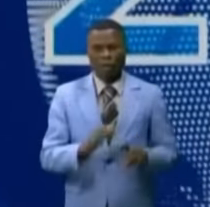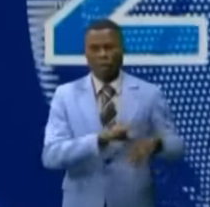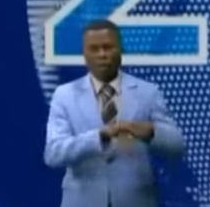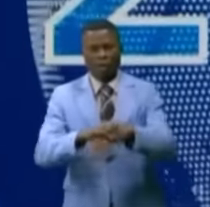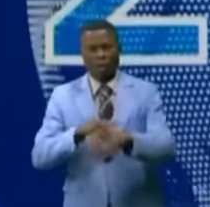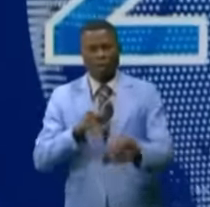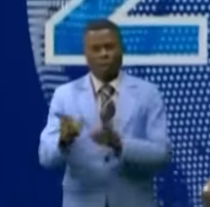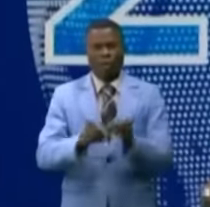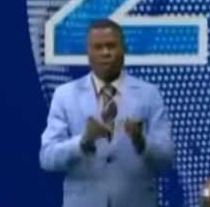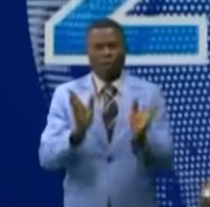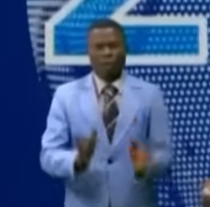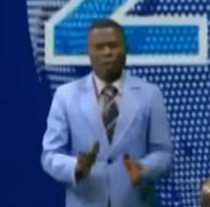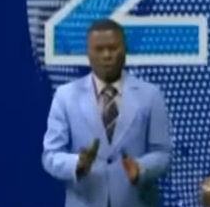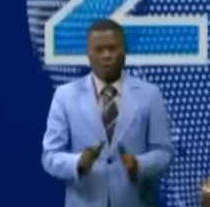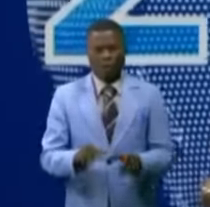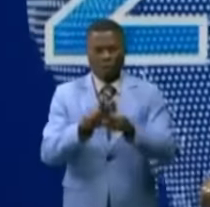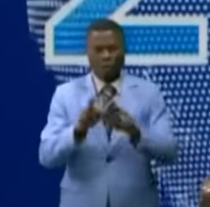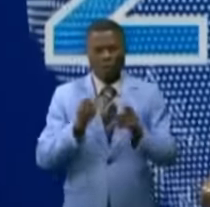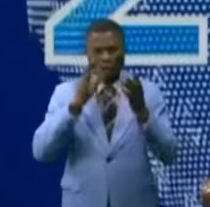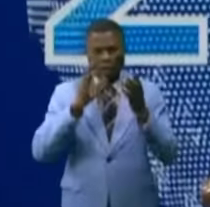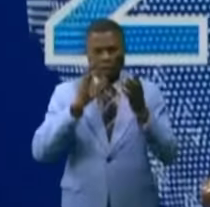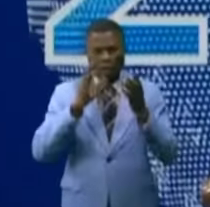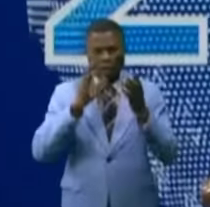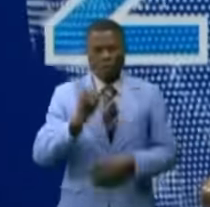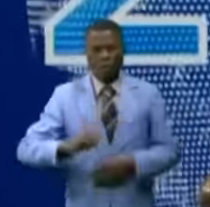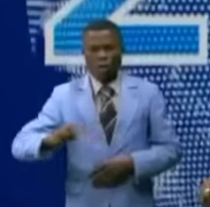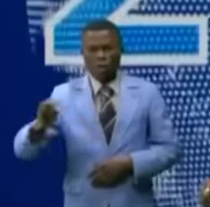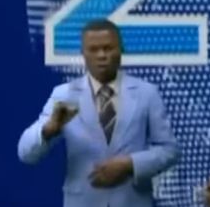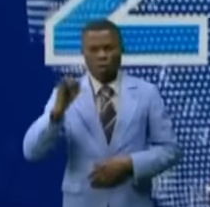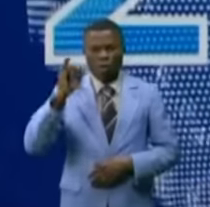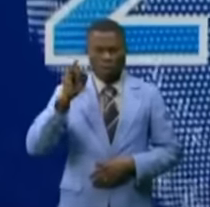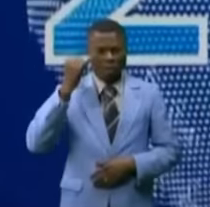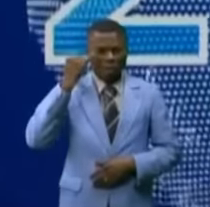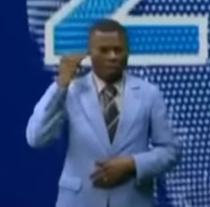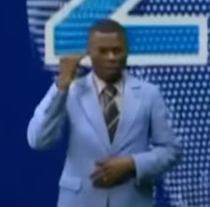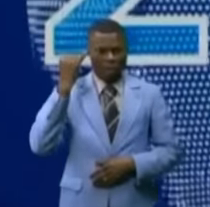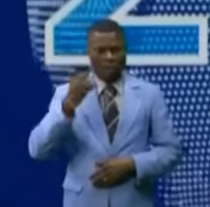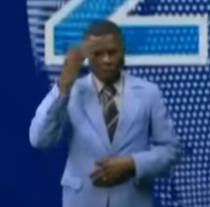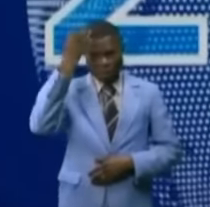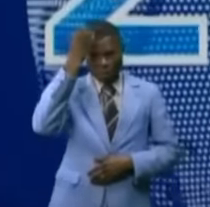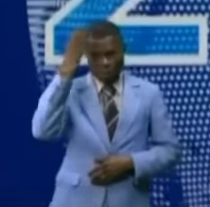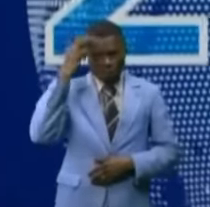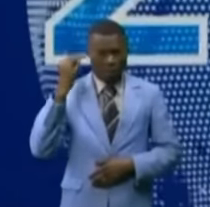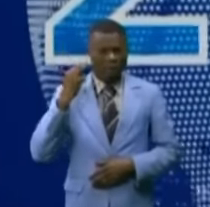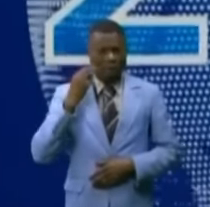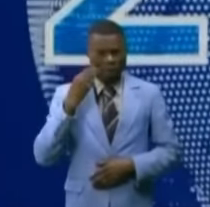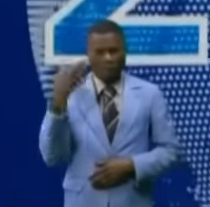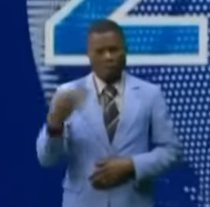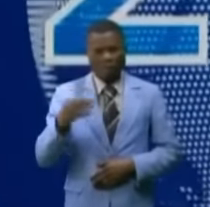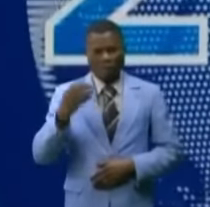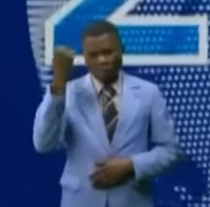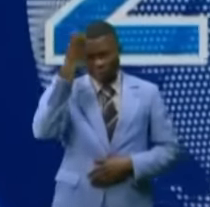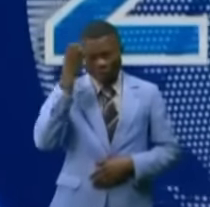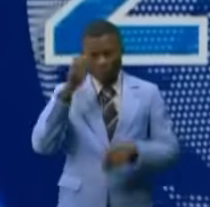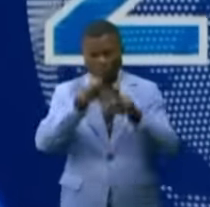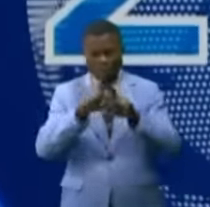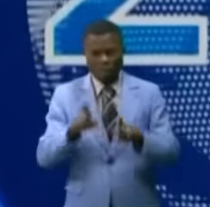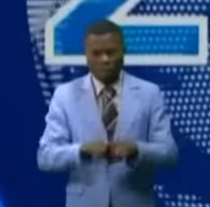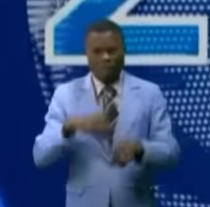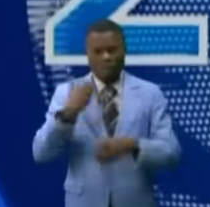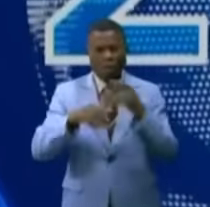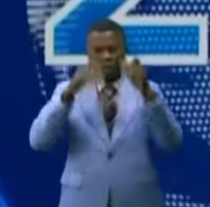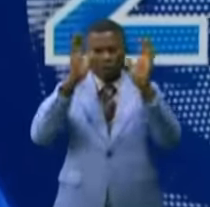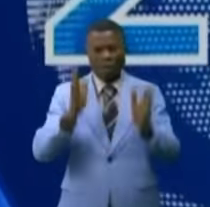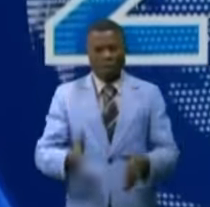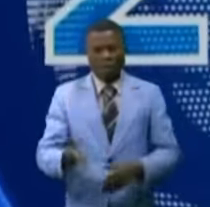le directeur d'Afrique et de l'océan Indien du ministère français de l'Europe et des Affaires étrangères. Blandine Zovo, Koko Molisso et